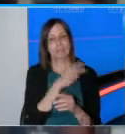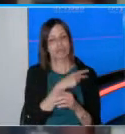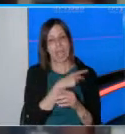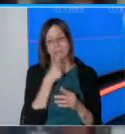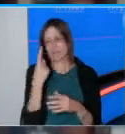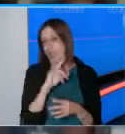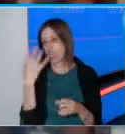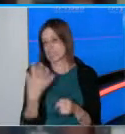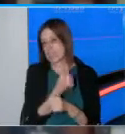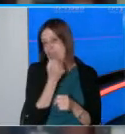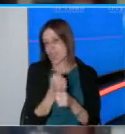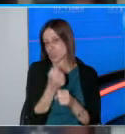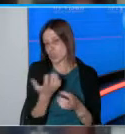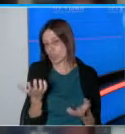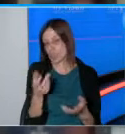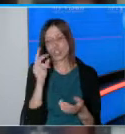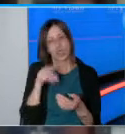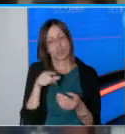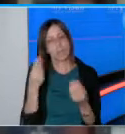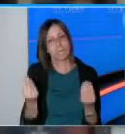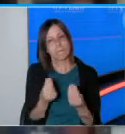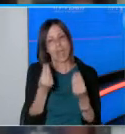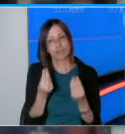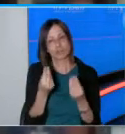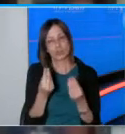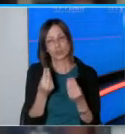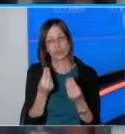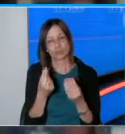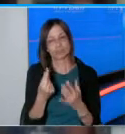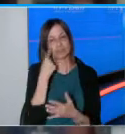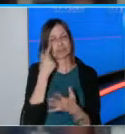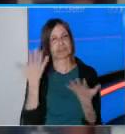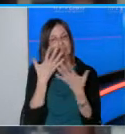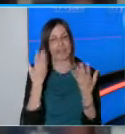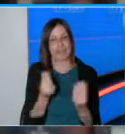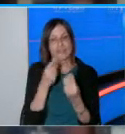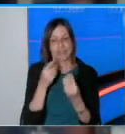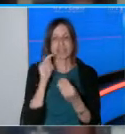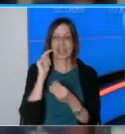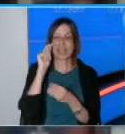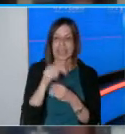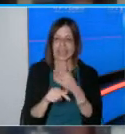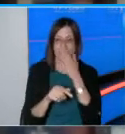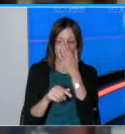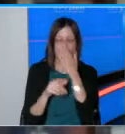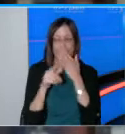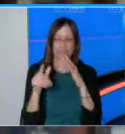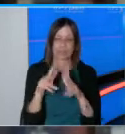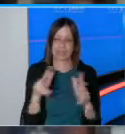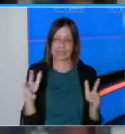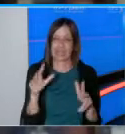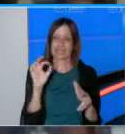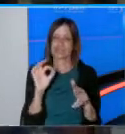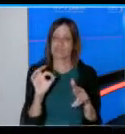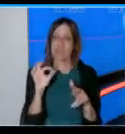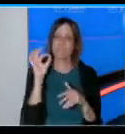הצליחה לעשות את זה. כך שיש פה משהו שהוא מדהים מבחינת איך האירוע הזה הגיע למצב